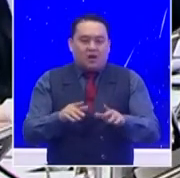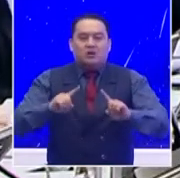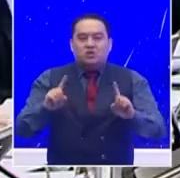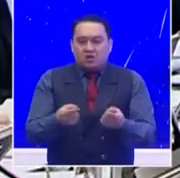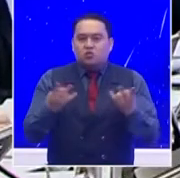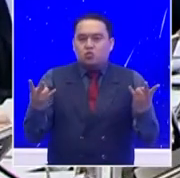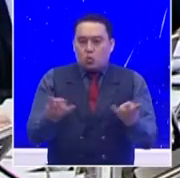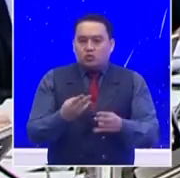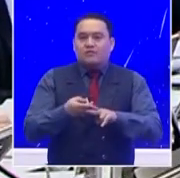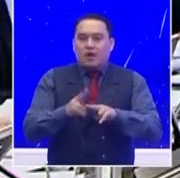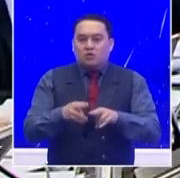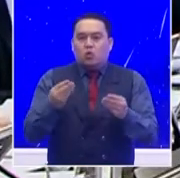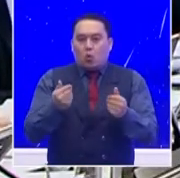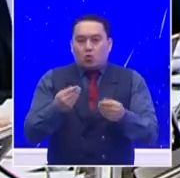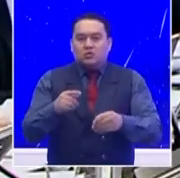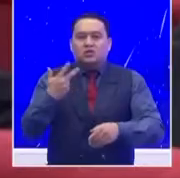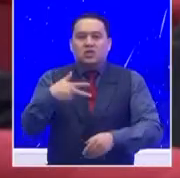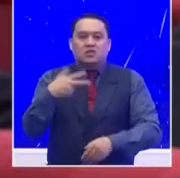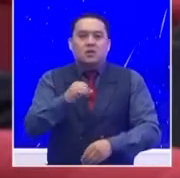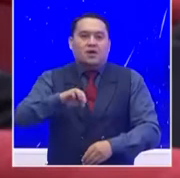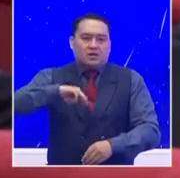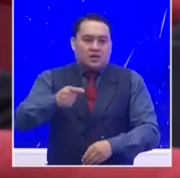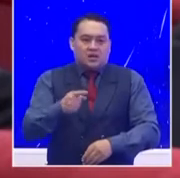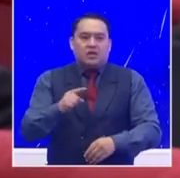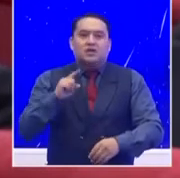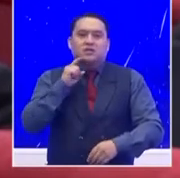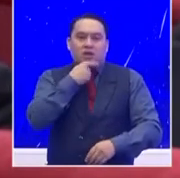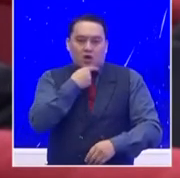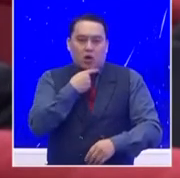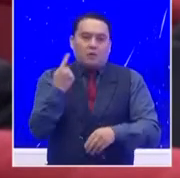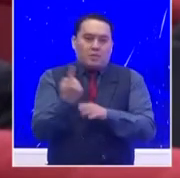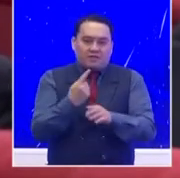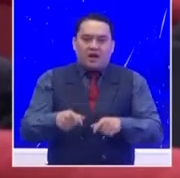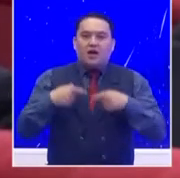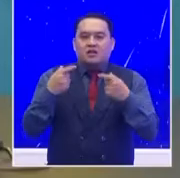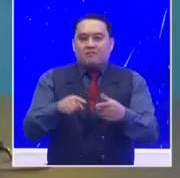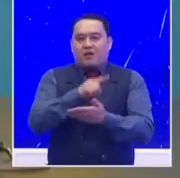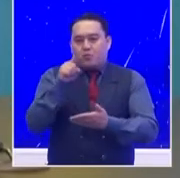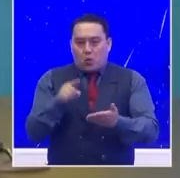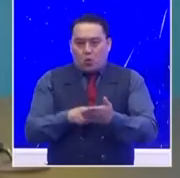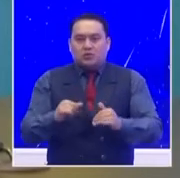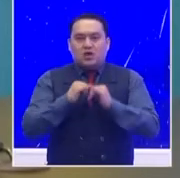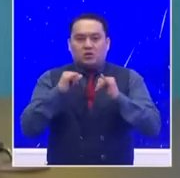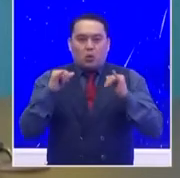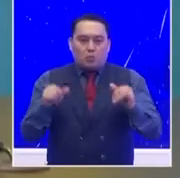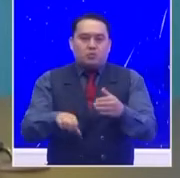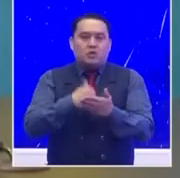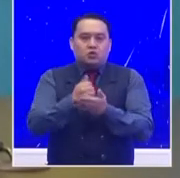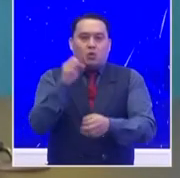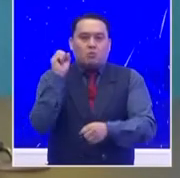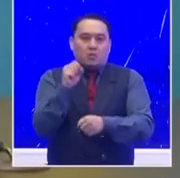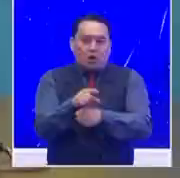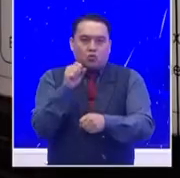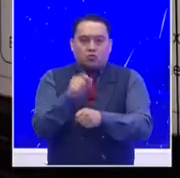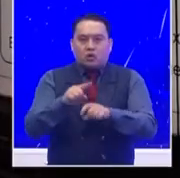правительство активизировало расходы почти на 30 миллиардов тенге но это лишь первые шаги в решении вопроса в рамках исполнения поручения президента по